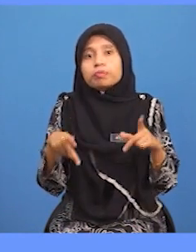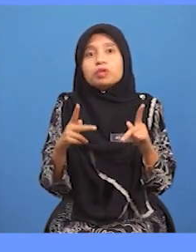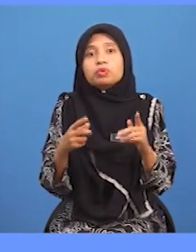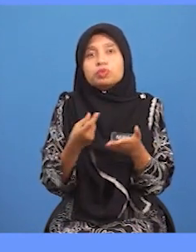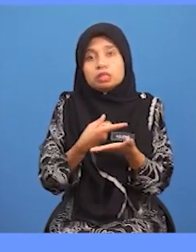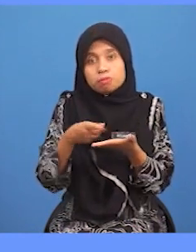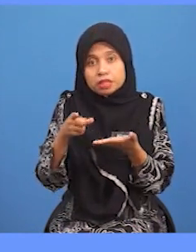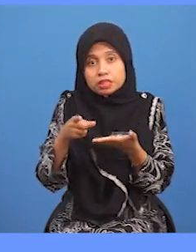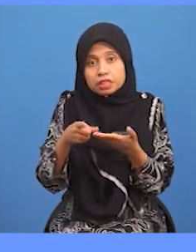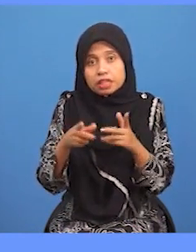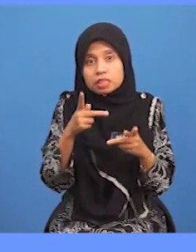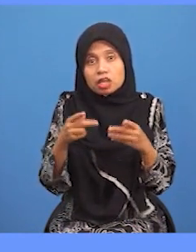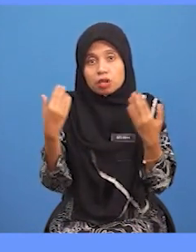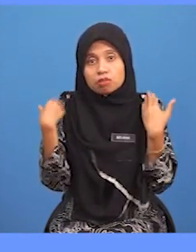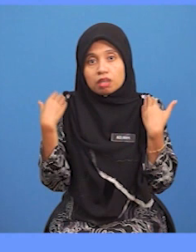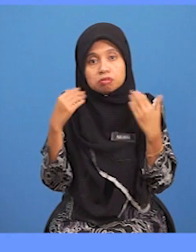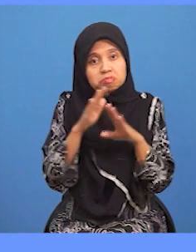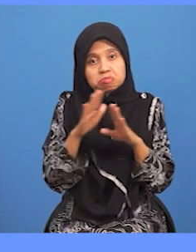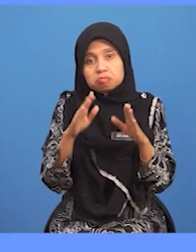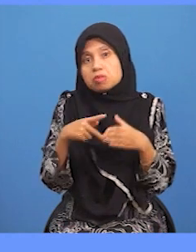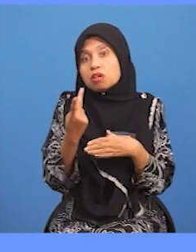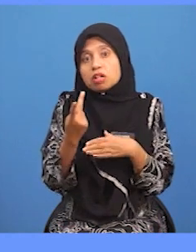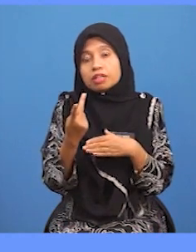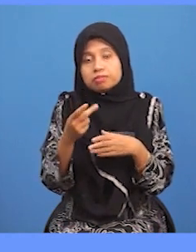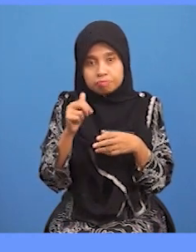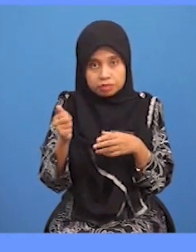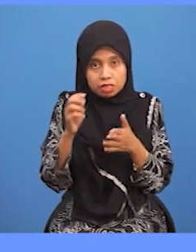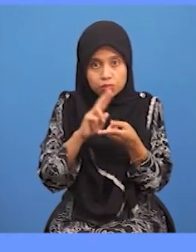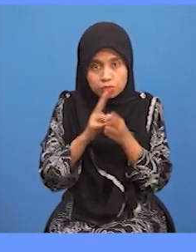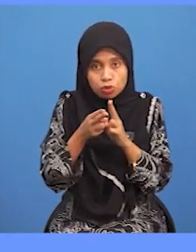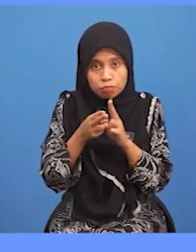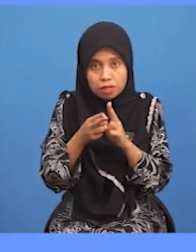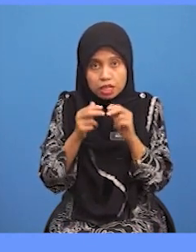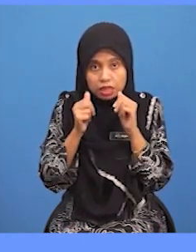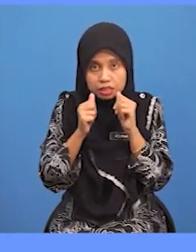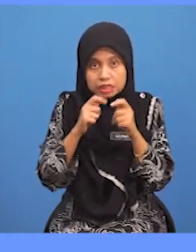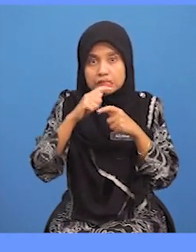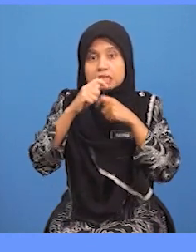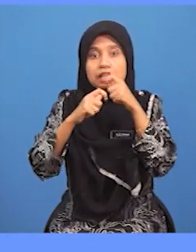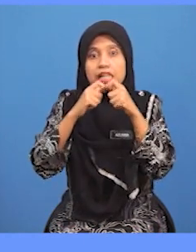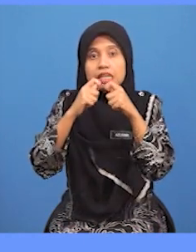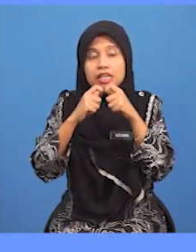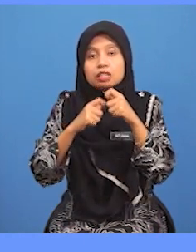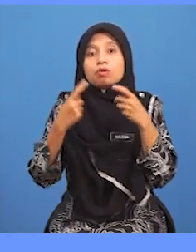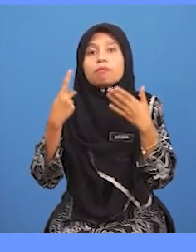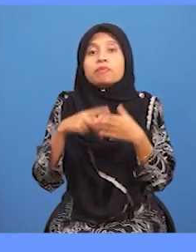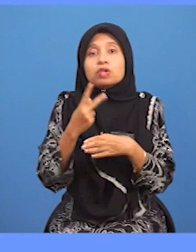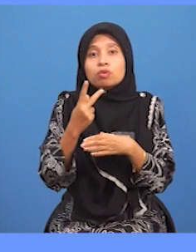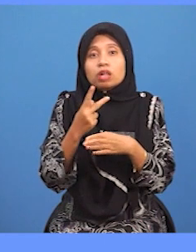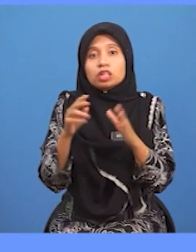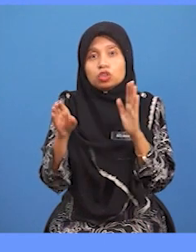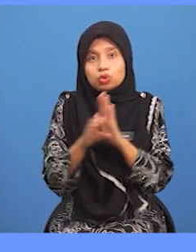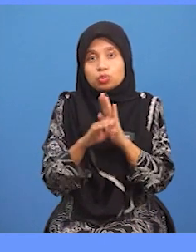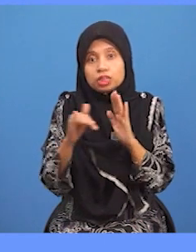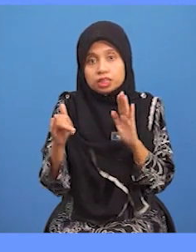dibelanjakan sekiranya tiada pengeluaran. Ia berubah mengikut tingkat pengeluaran. Contoh kos